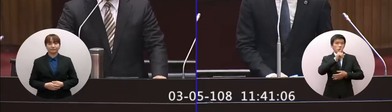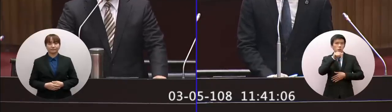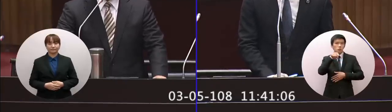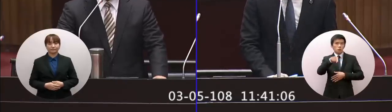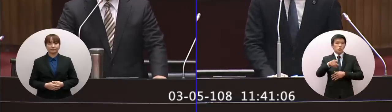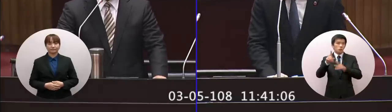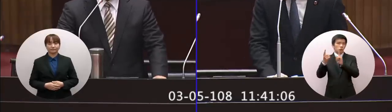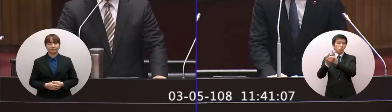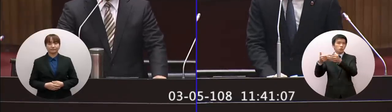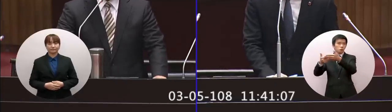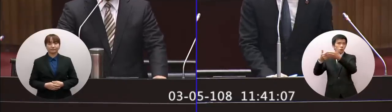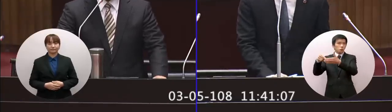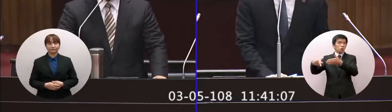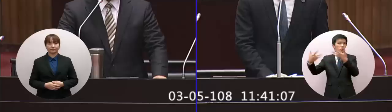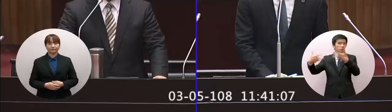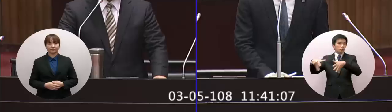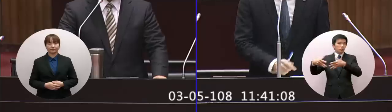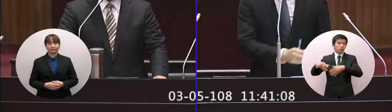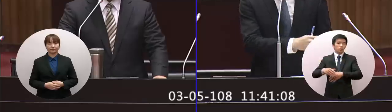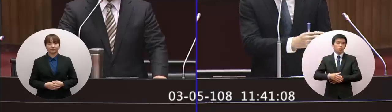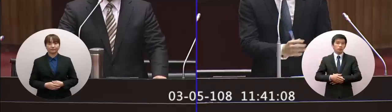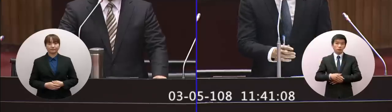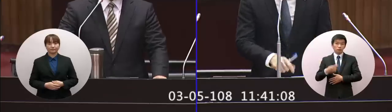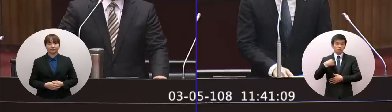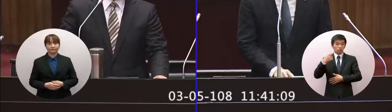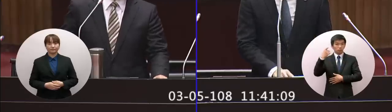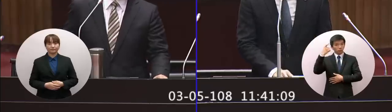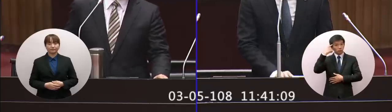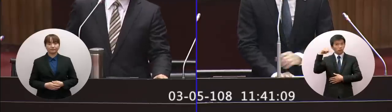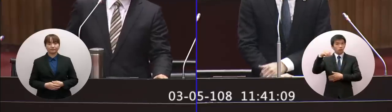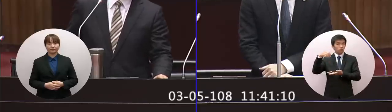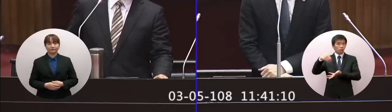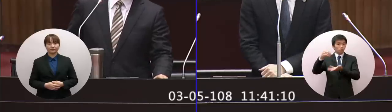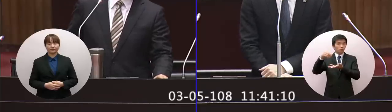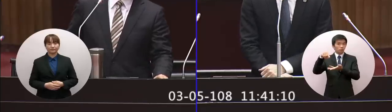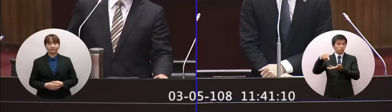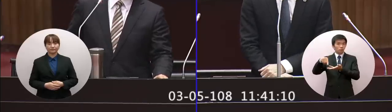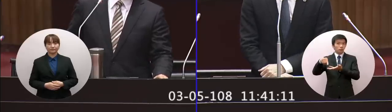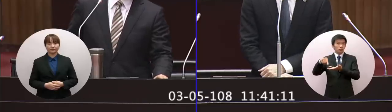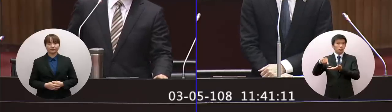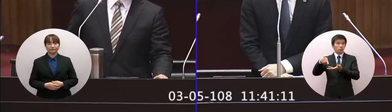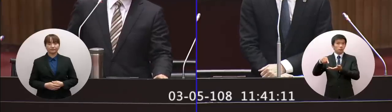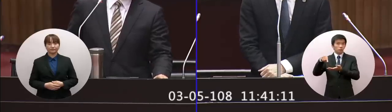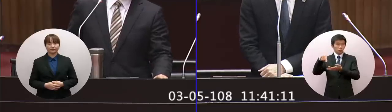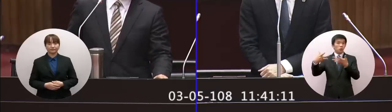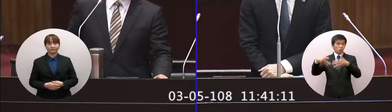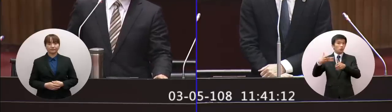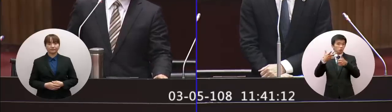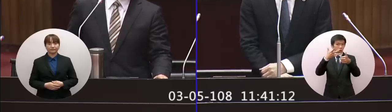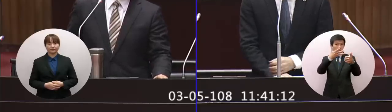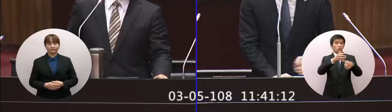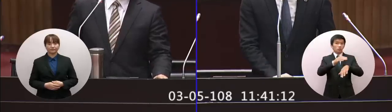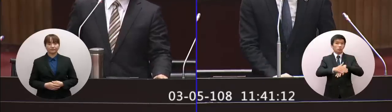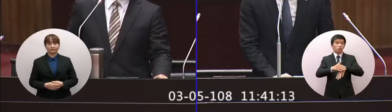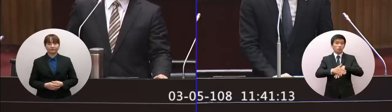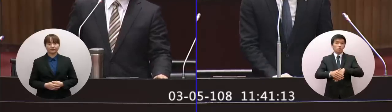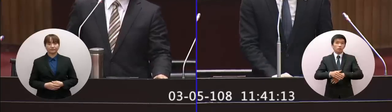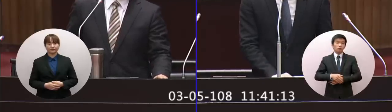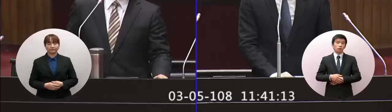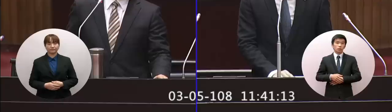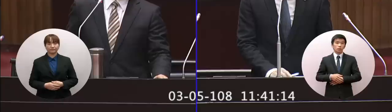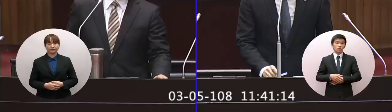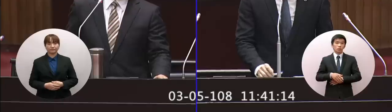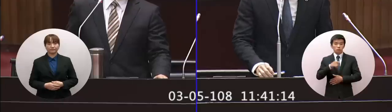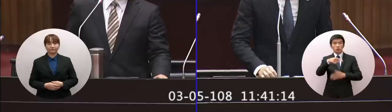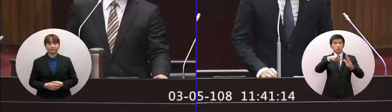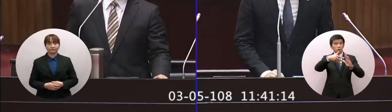对中国的即个关系问题啦吼。所以讲，我想我嘛是即个严肃即个问题来甲院长即